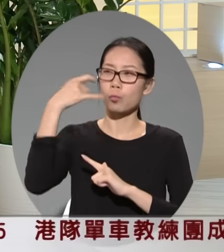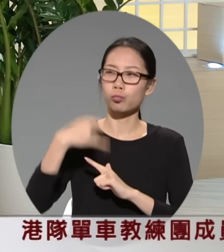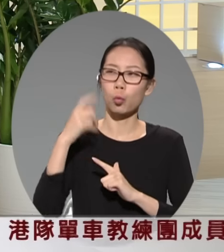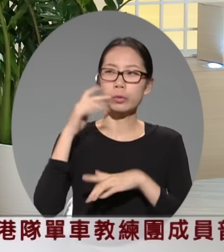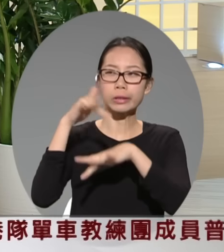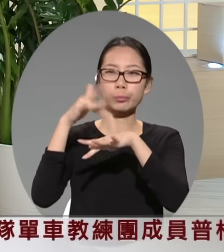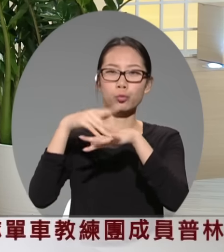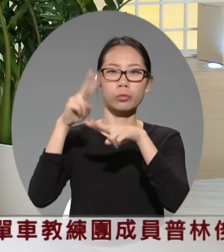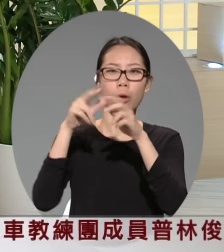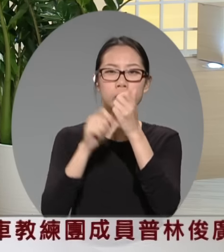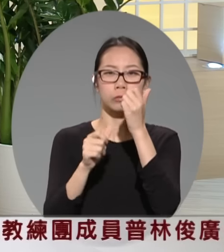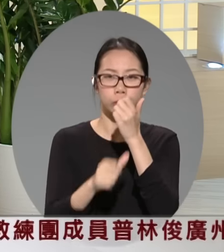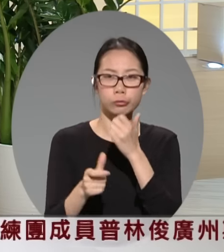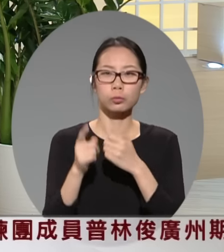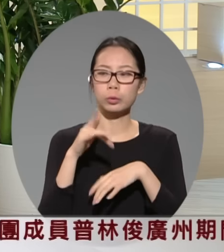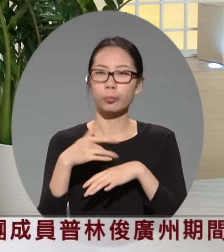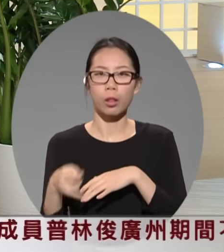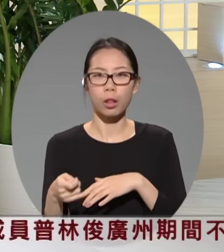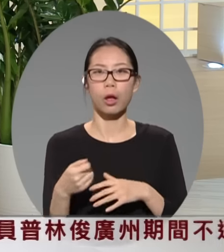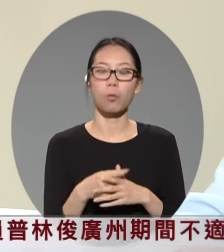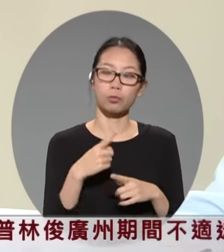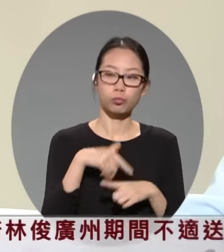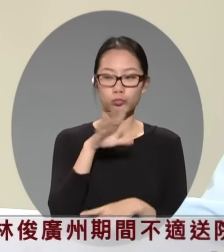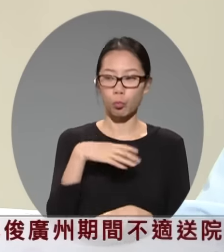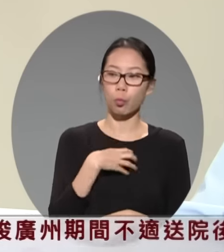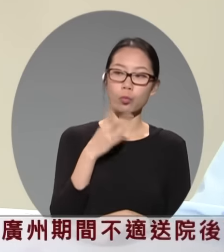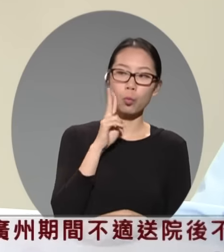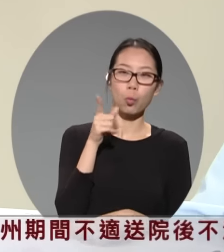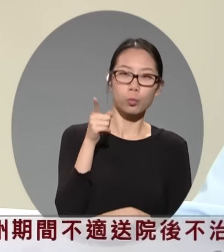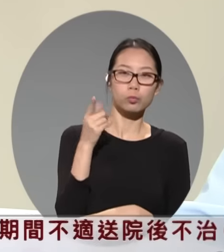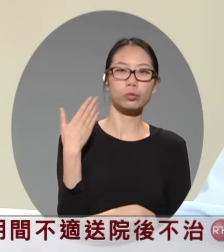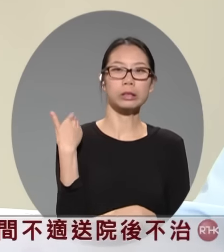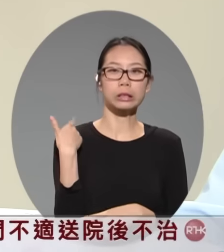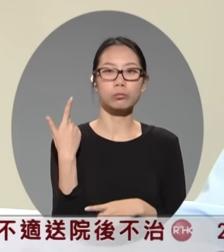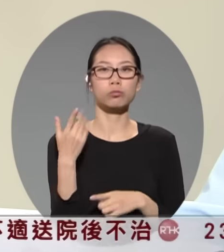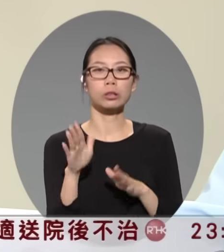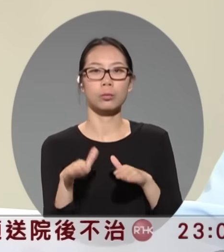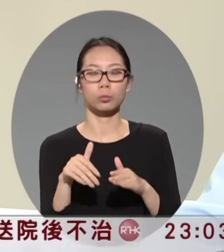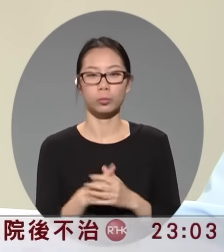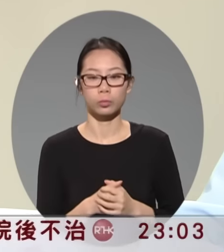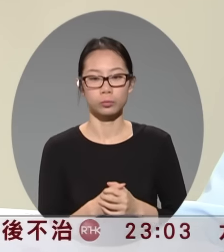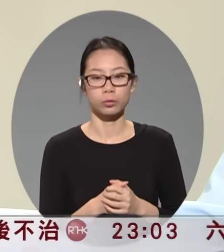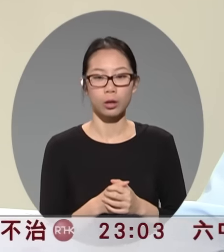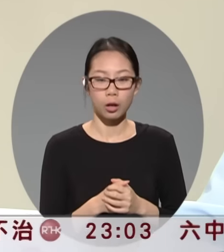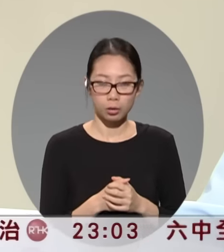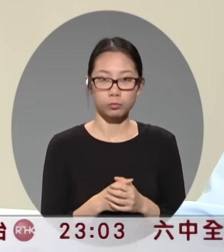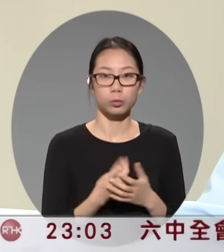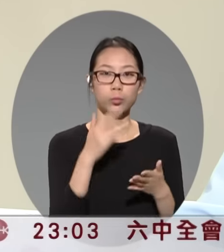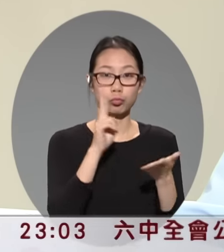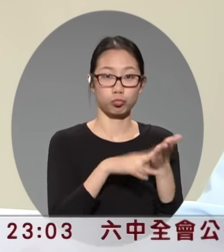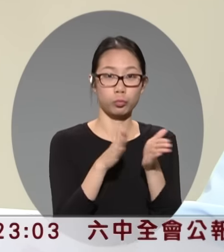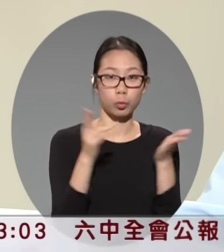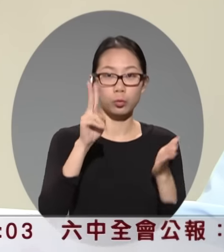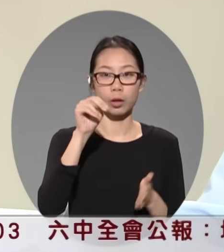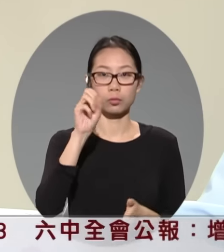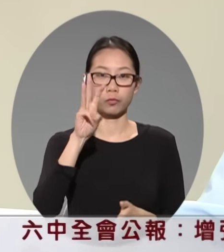似乎似當年嘅李福善多啲。 咁啊，信報啦，同埋咧 Now 新聞咧都有引述咧消息咧報導噶。隨住咧喺北